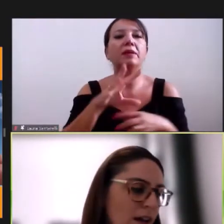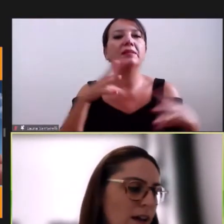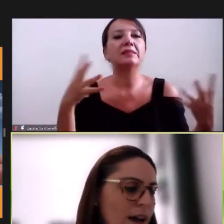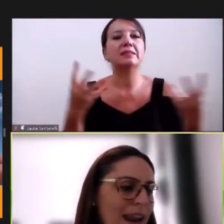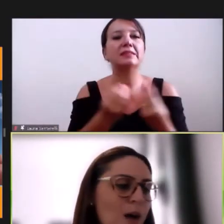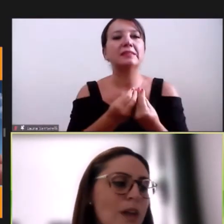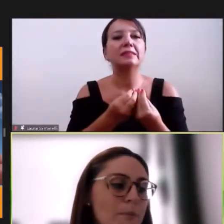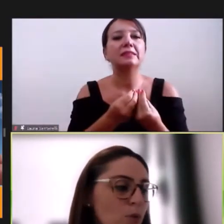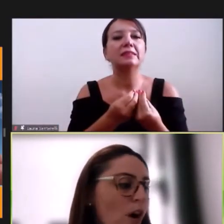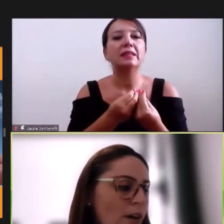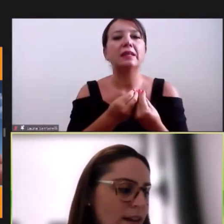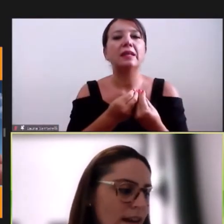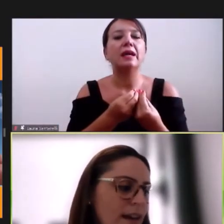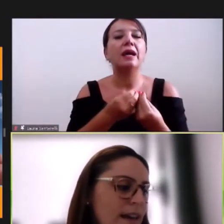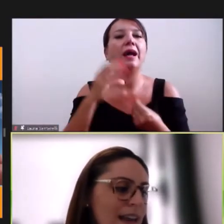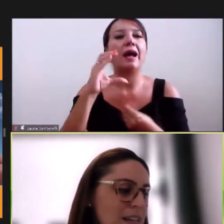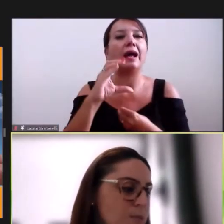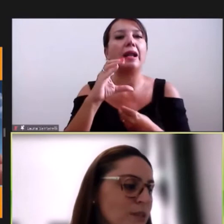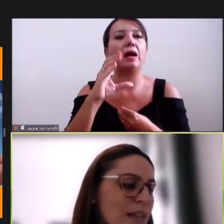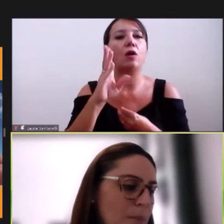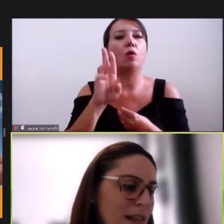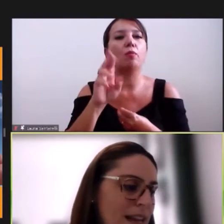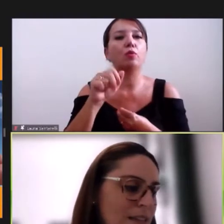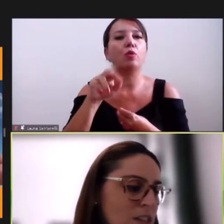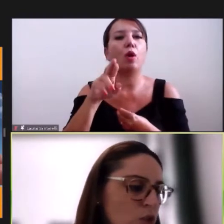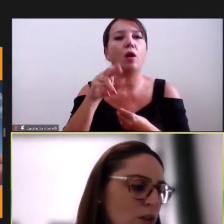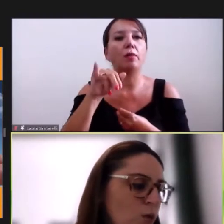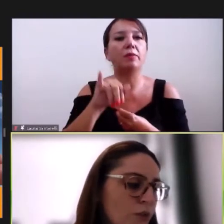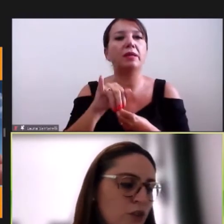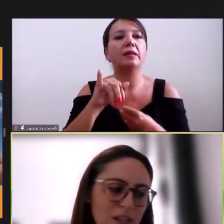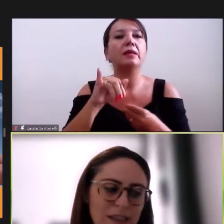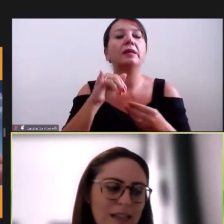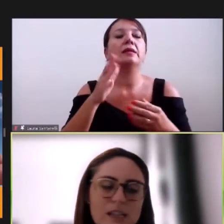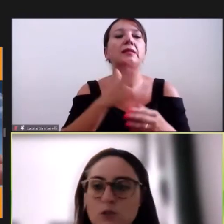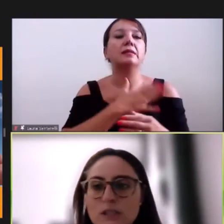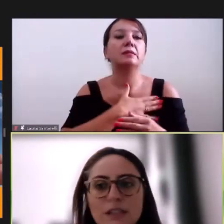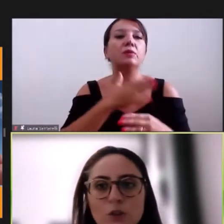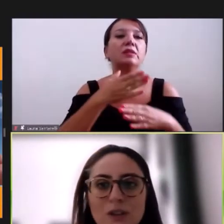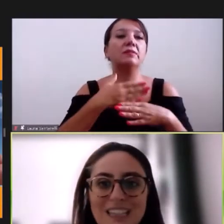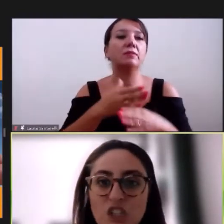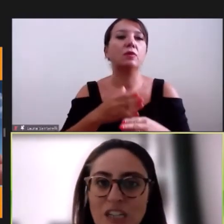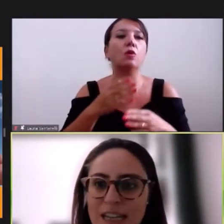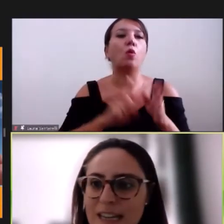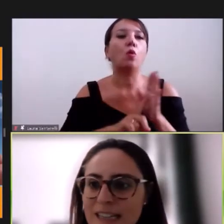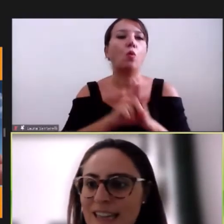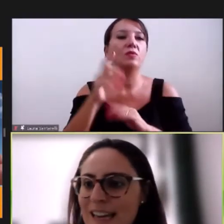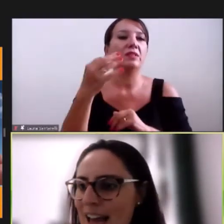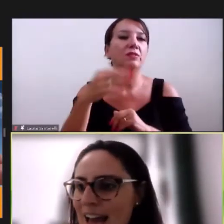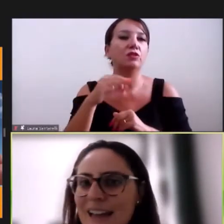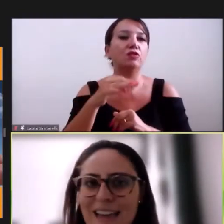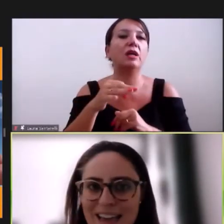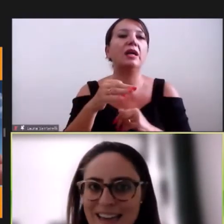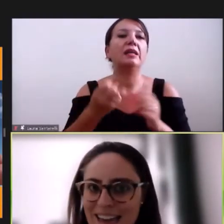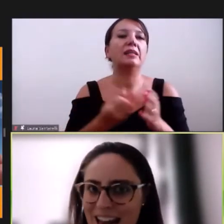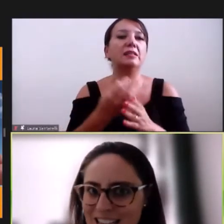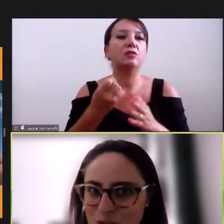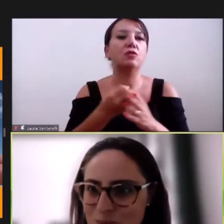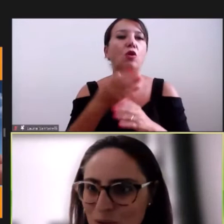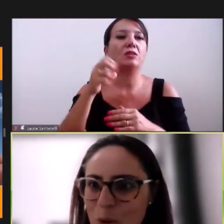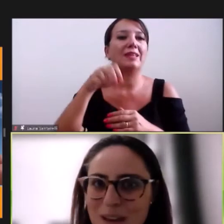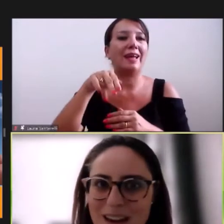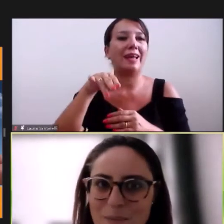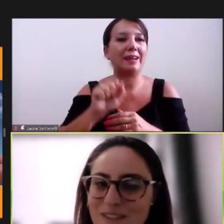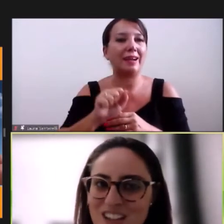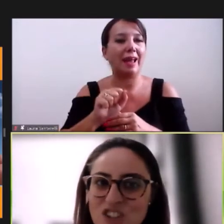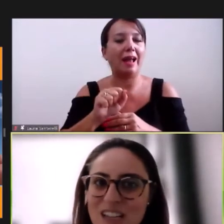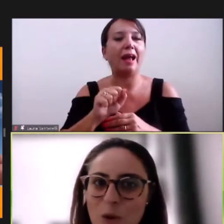con Claudia Brunori, che è la responsabile della divisione uso efficiente delle risorse e chiusura dei cicli di Enea, che ringrazio